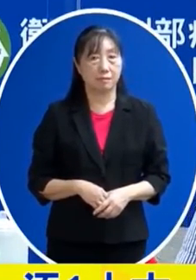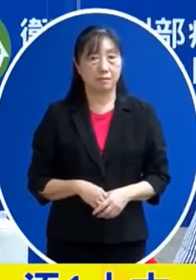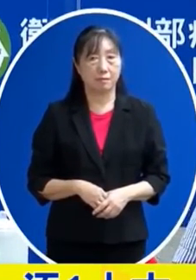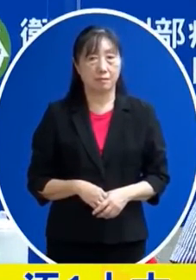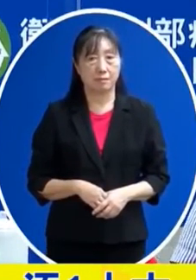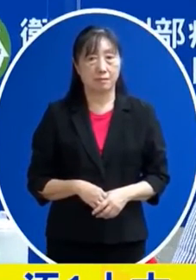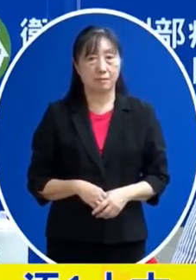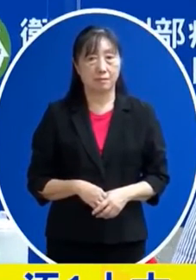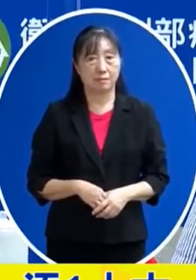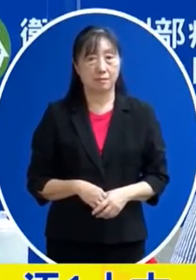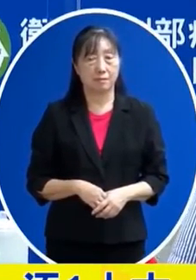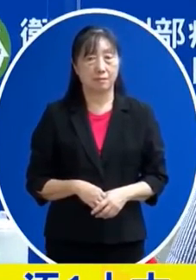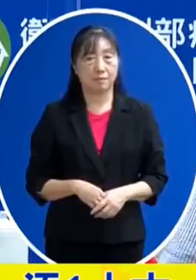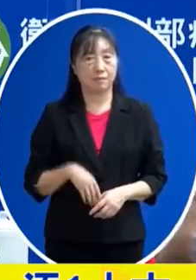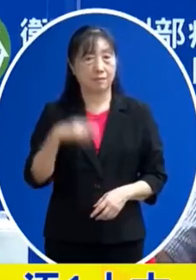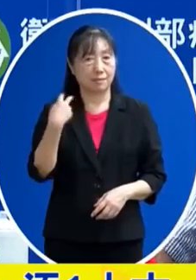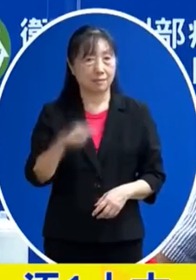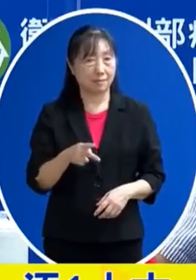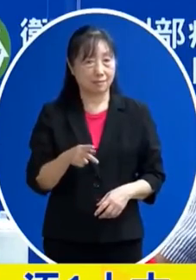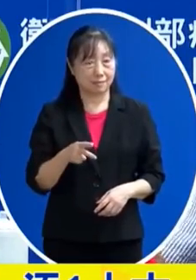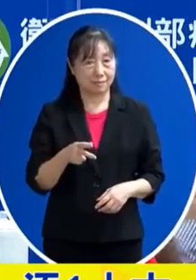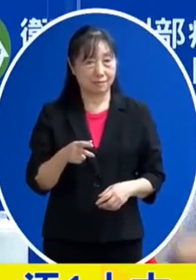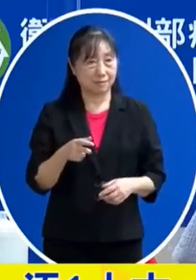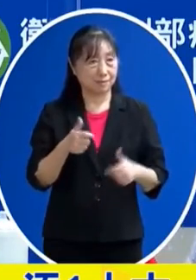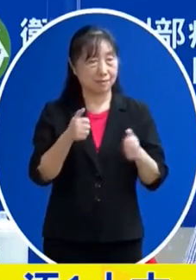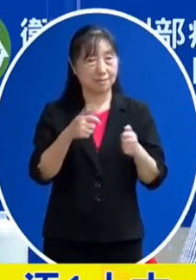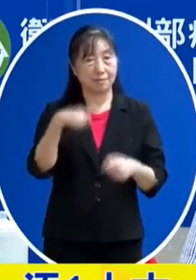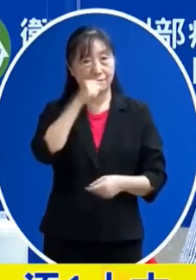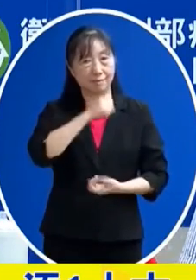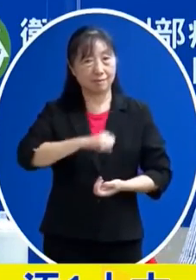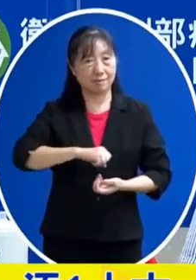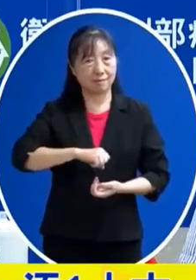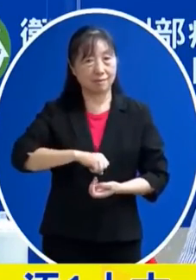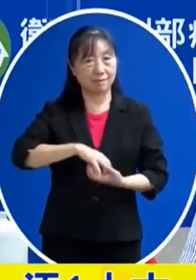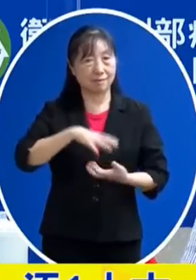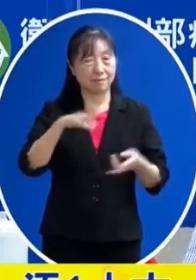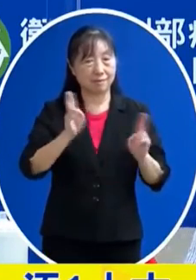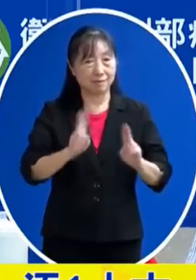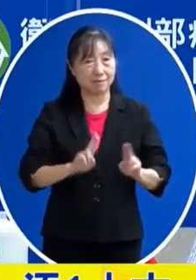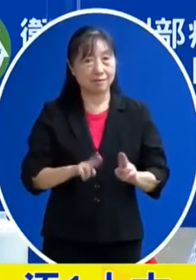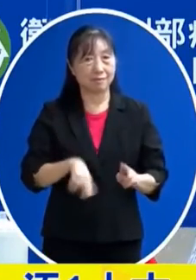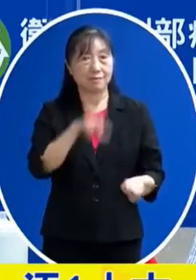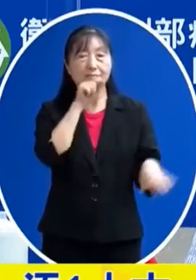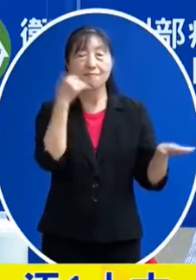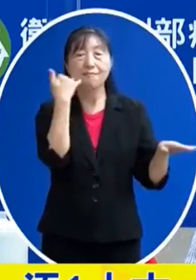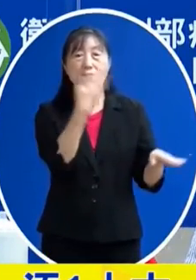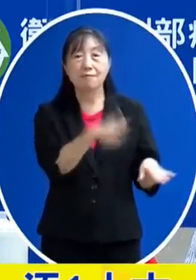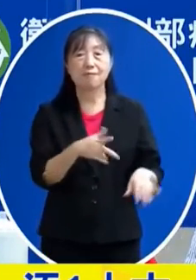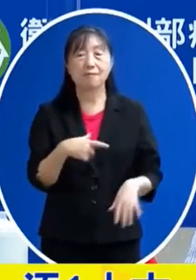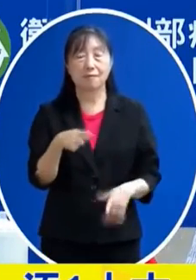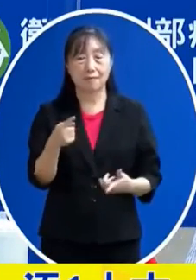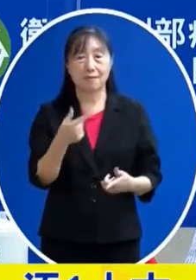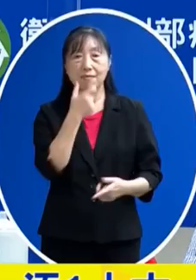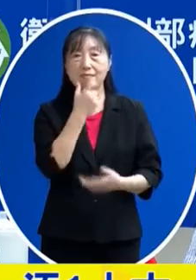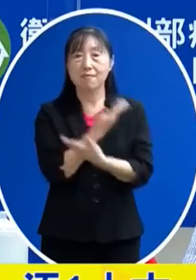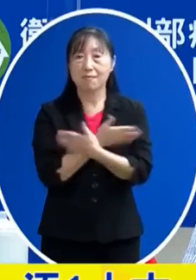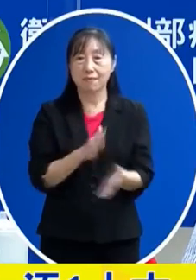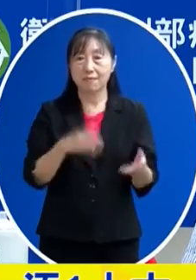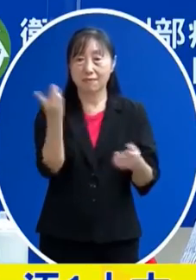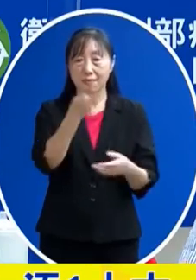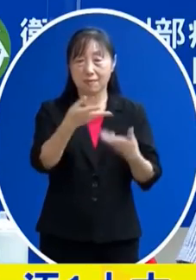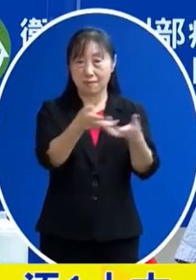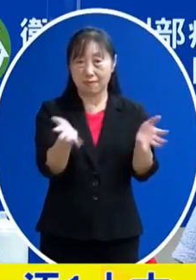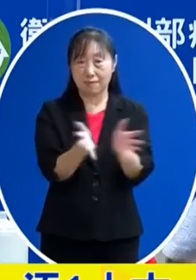另外在这边也感谢我们台积电、鸿海跟慈济三个企业跟民间团体捐赠的